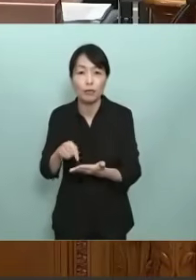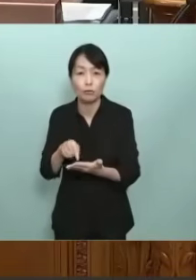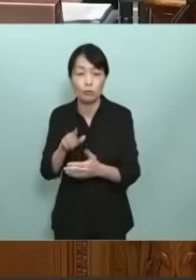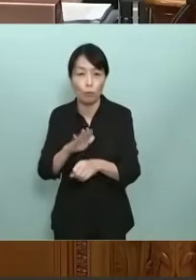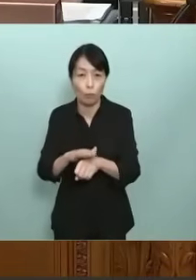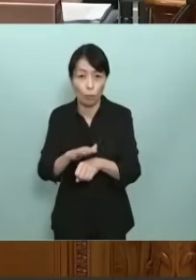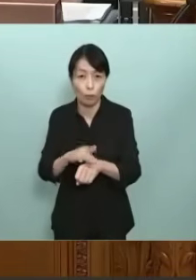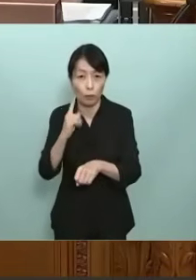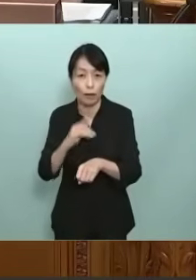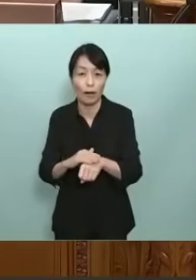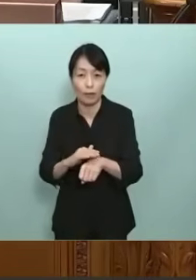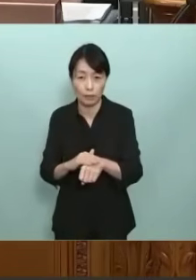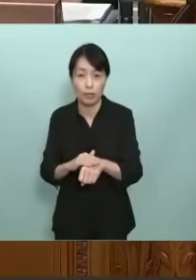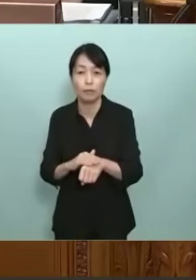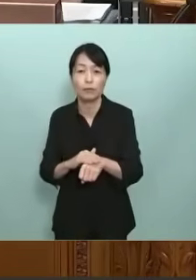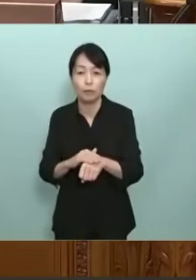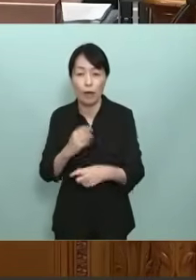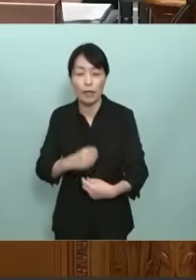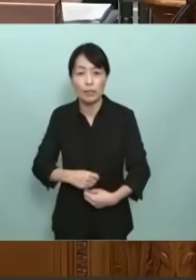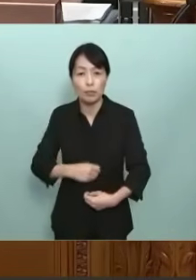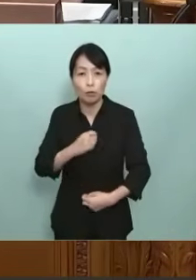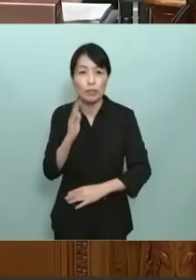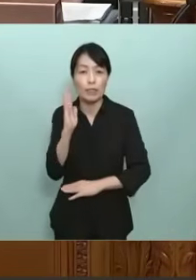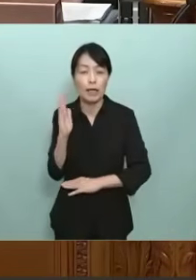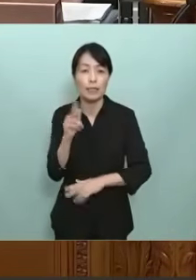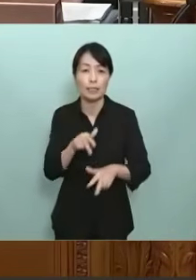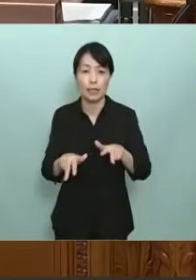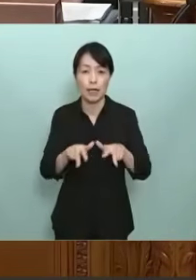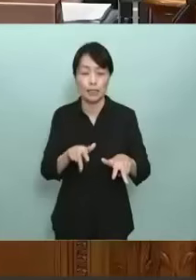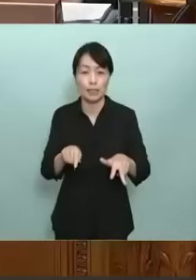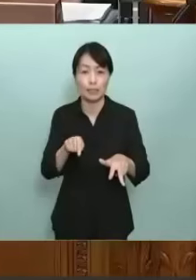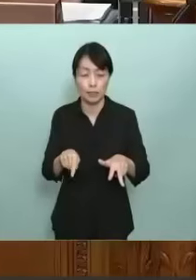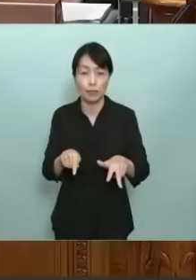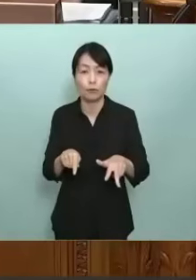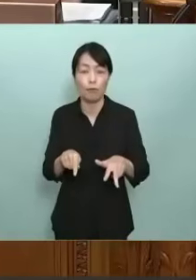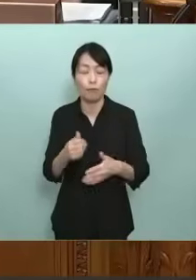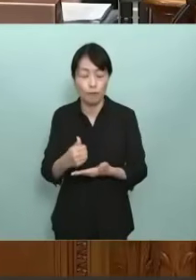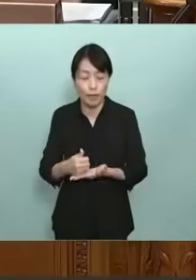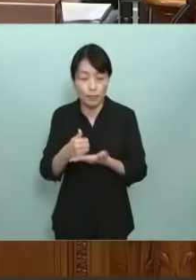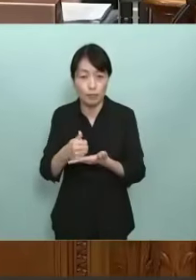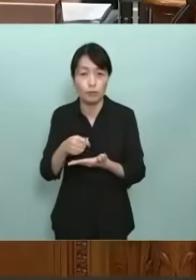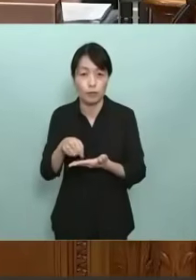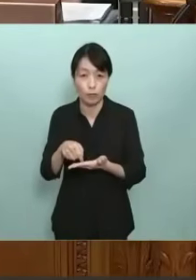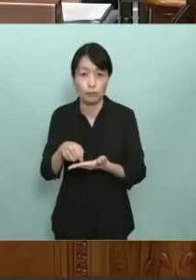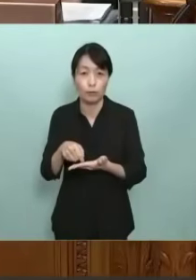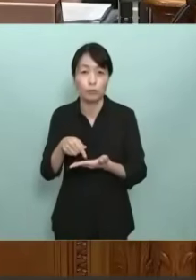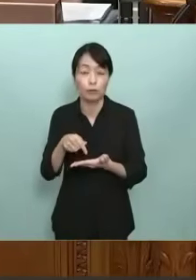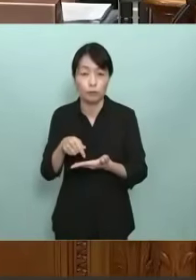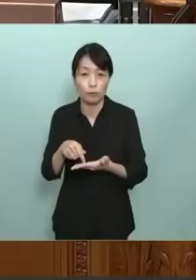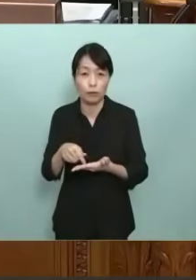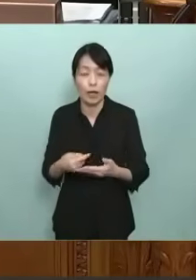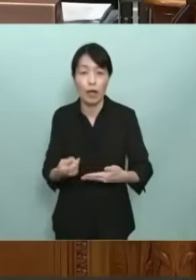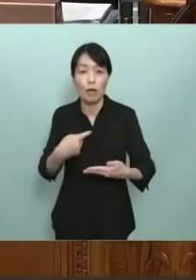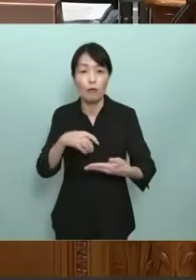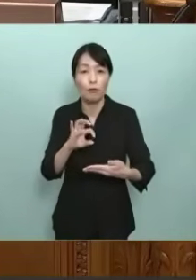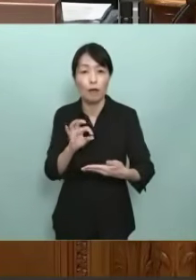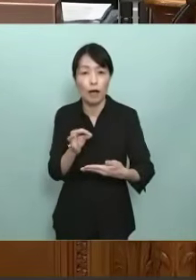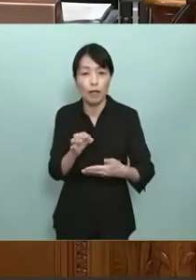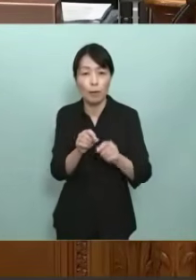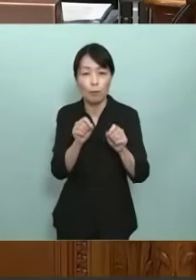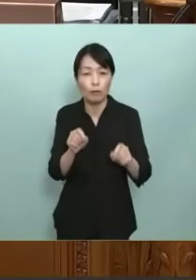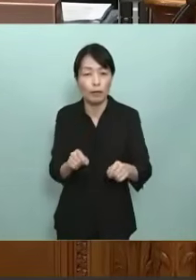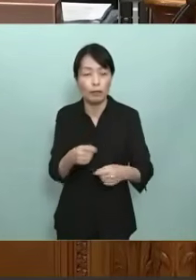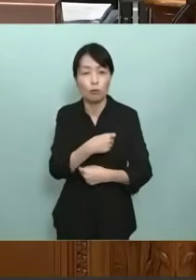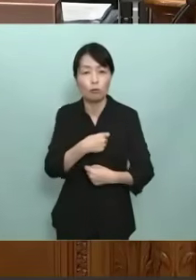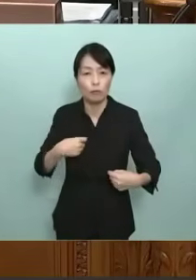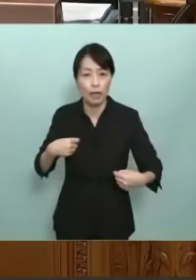のが正直な政治です正直な政治を貫く我々は裏金問題などの不正や税金の